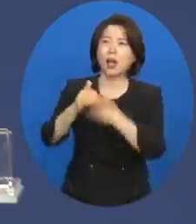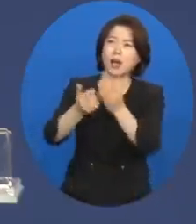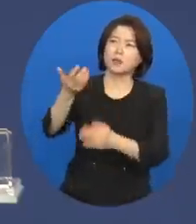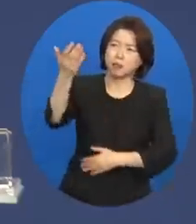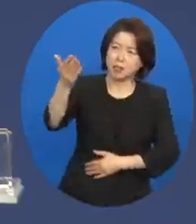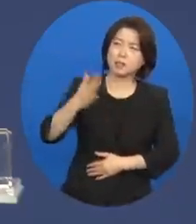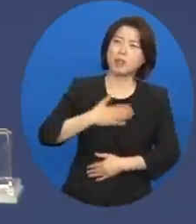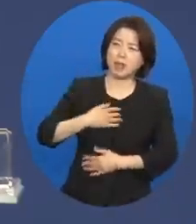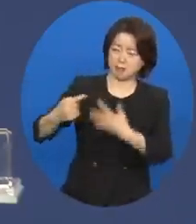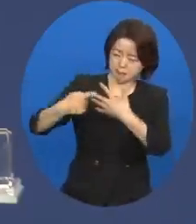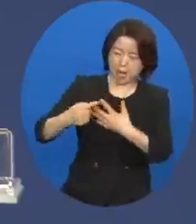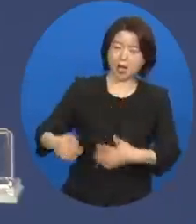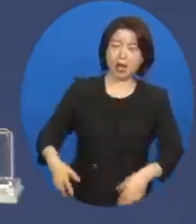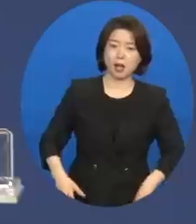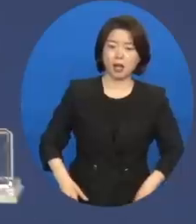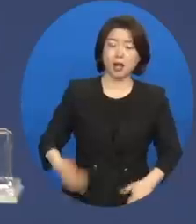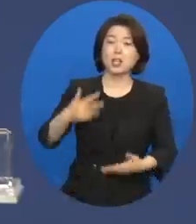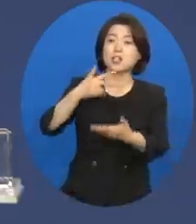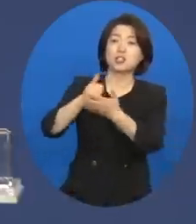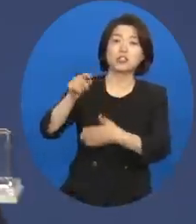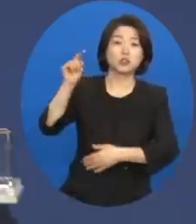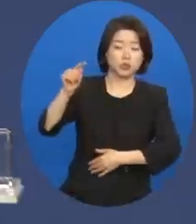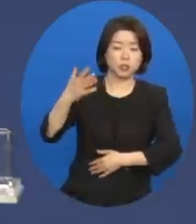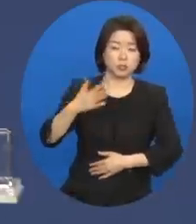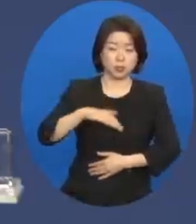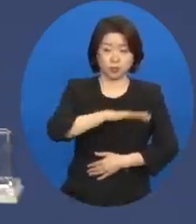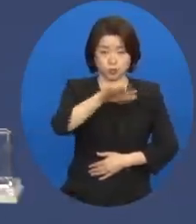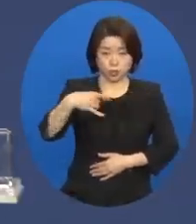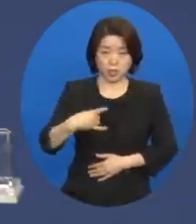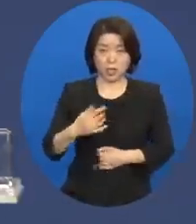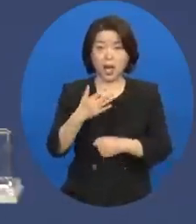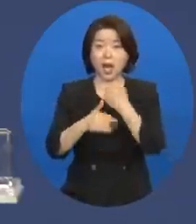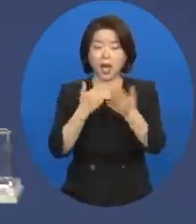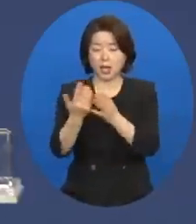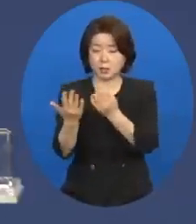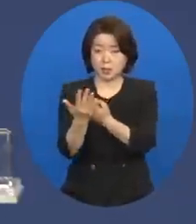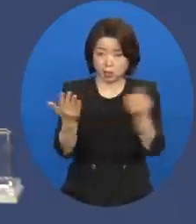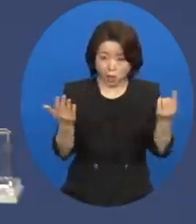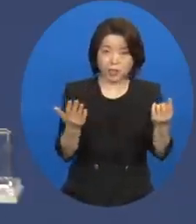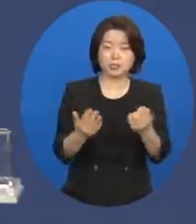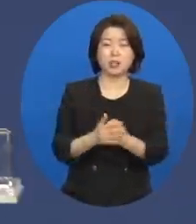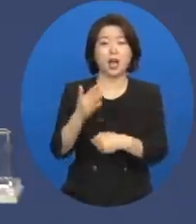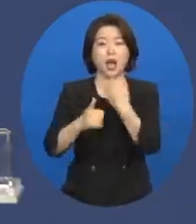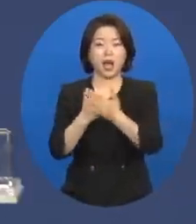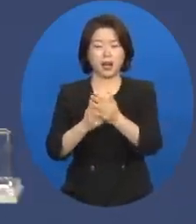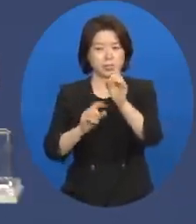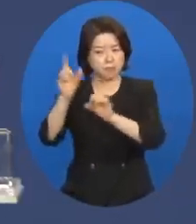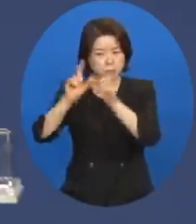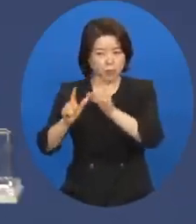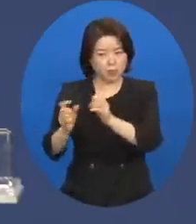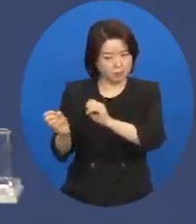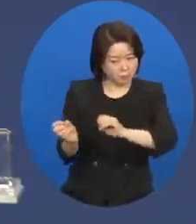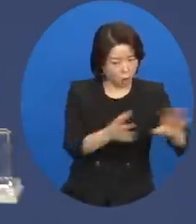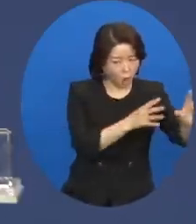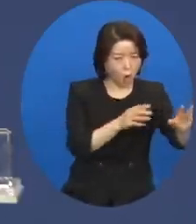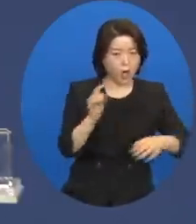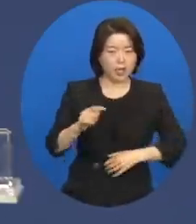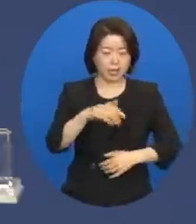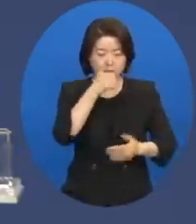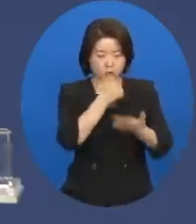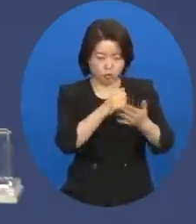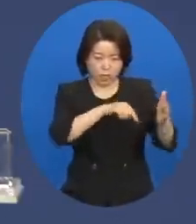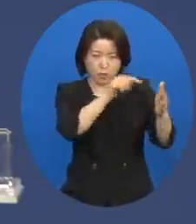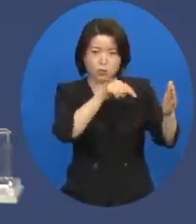나를 아십니다. 그 주님이 우리에게 하나님을 떠나서 하나님의 원형을 잃어버린 채 죄